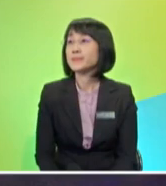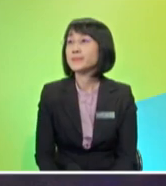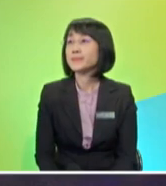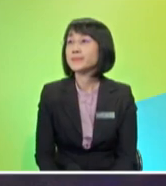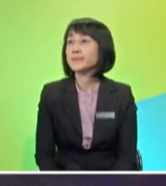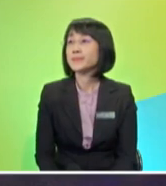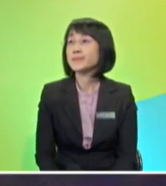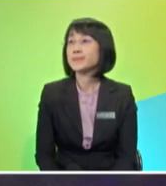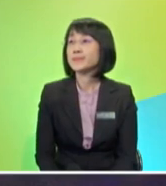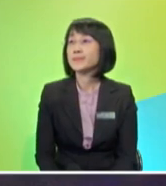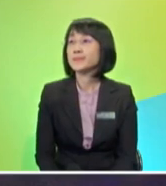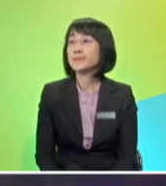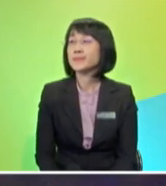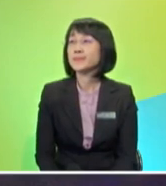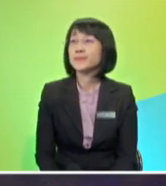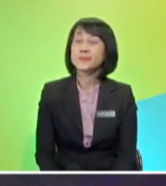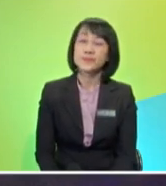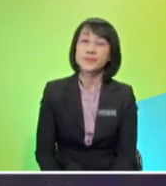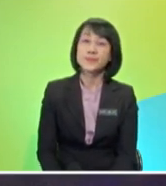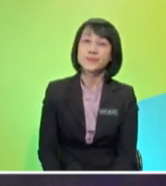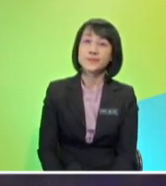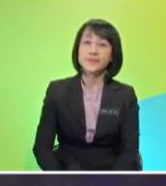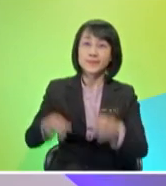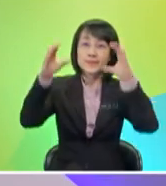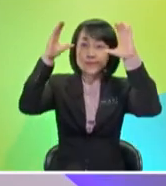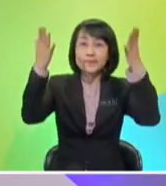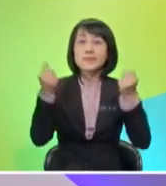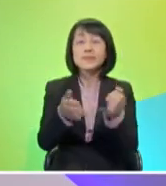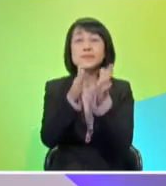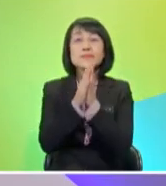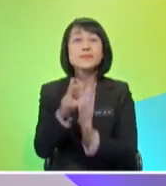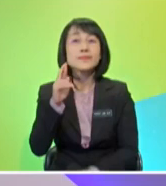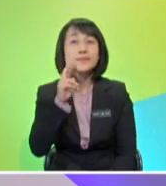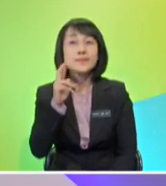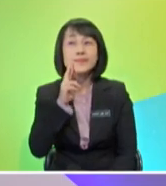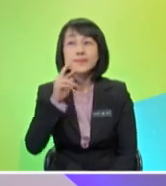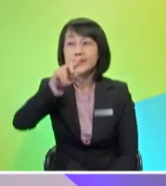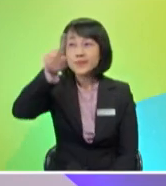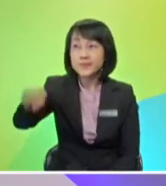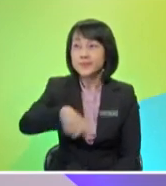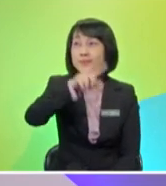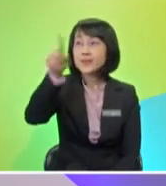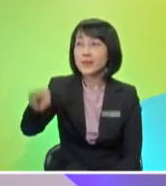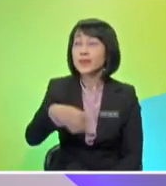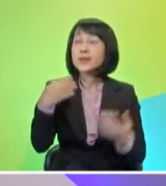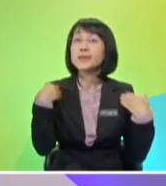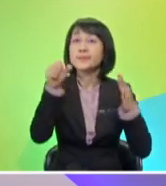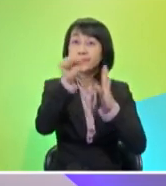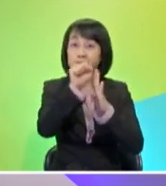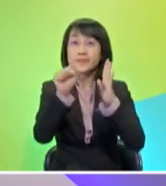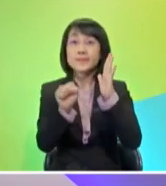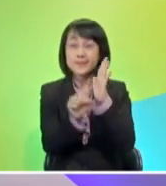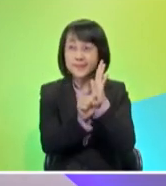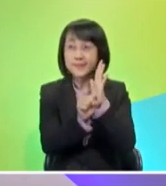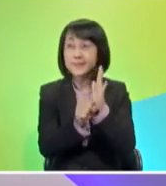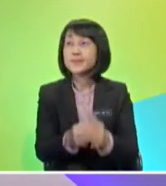Nanti cikgu nak minta Ria pusingkan okay, permainan ni, tetapi ada syarat dia. Jika dia